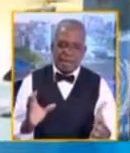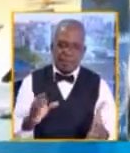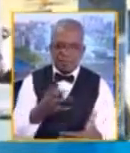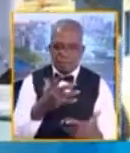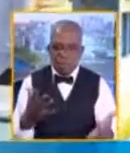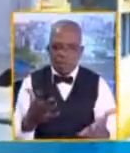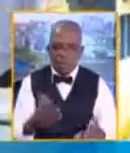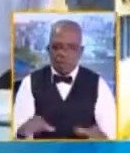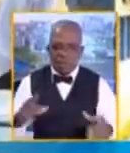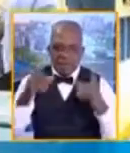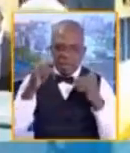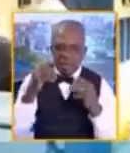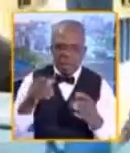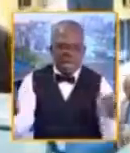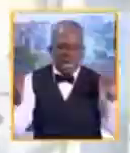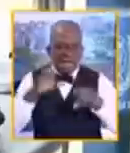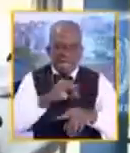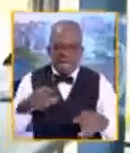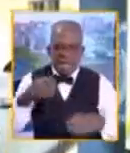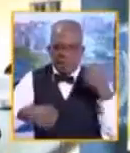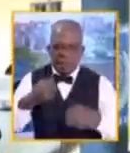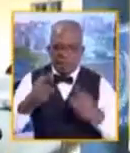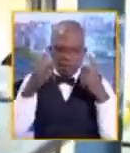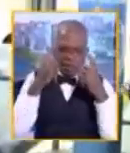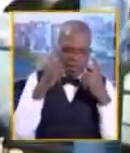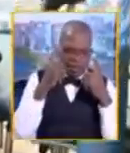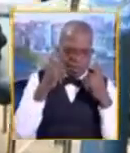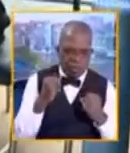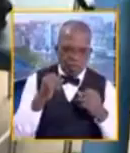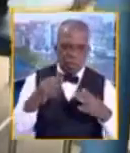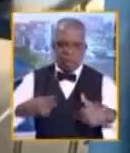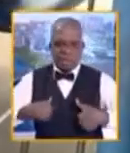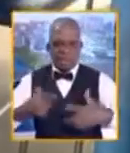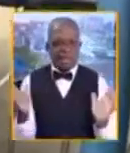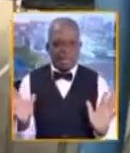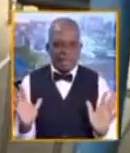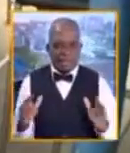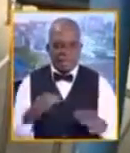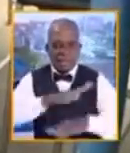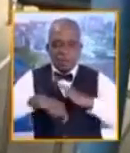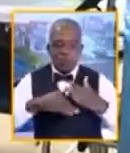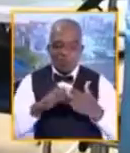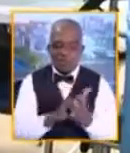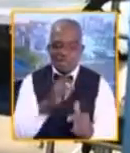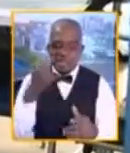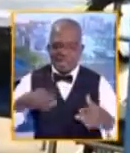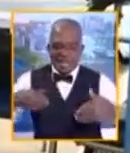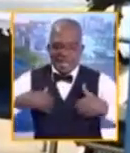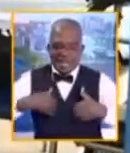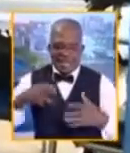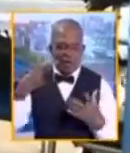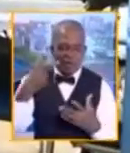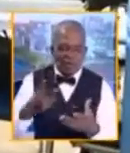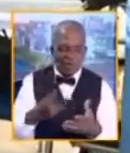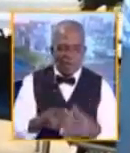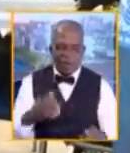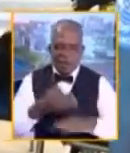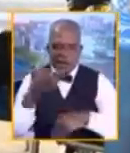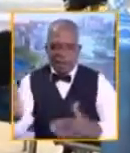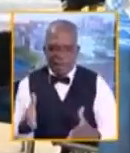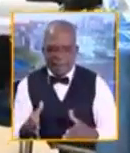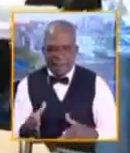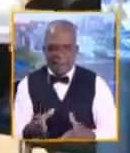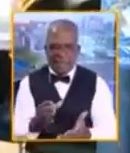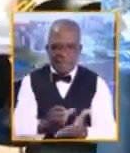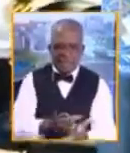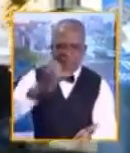photothérapie et la recherche mais ici il ya une bouteille d'oxygène qui accompagne la pareille dans le pire des cas que l'enfant ne lui pas bien